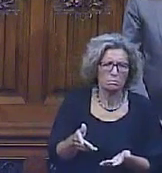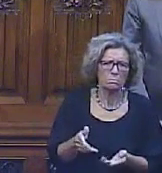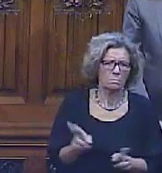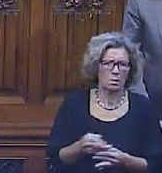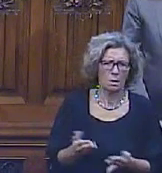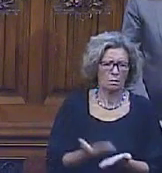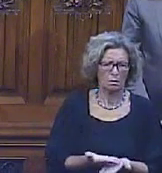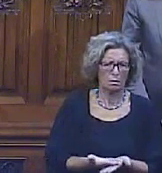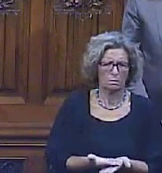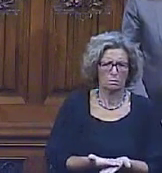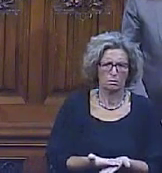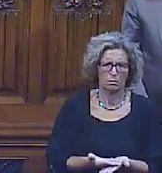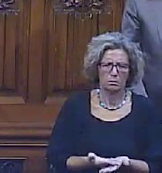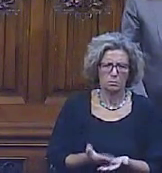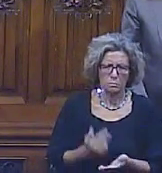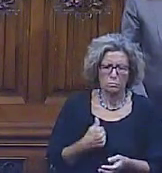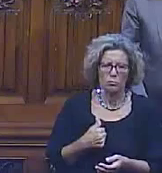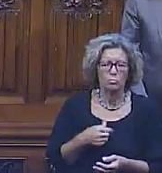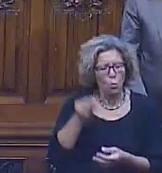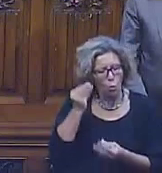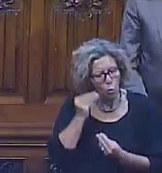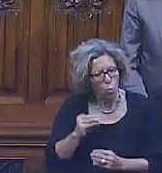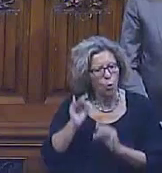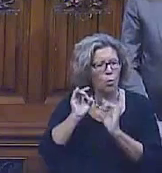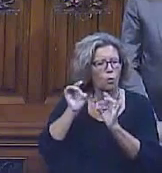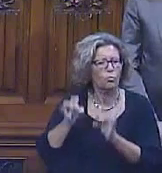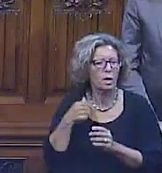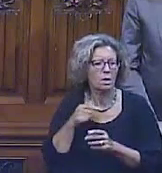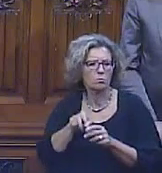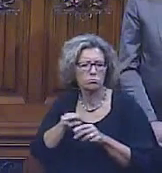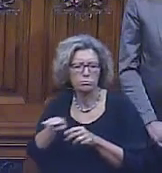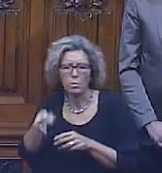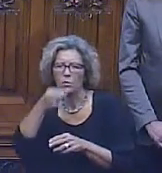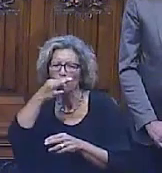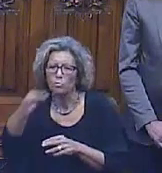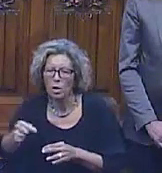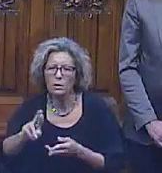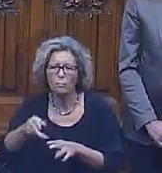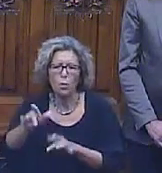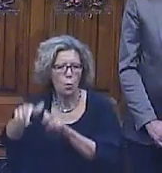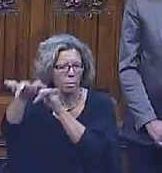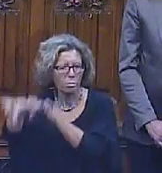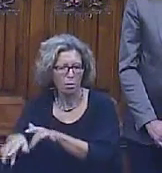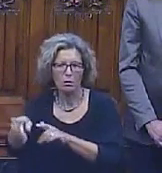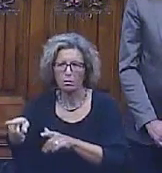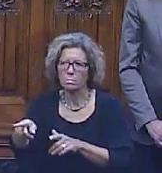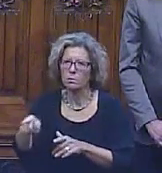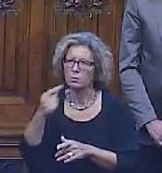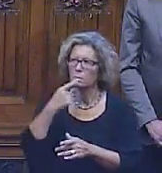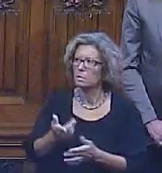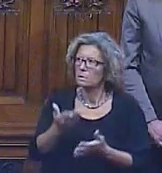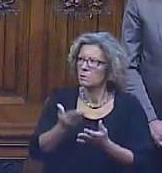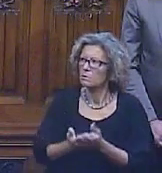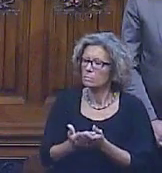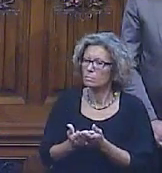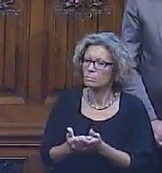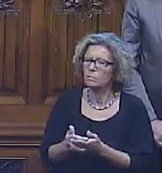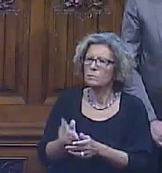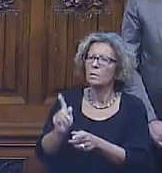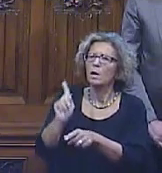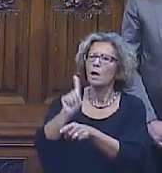nicht sein. Und bin dann als netter, höflicher Mensch hingegangen und habe gefragt, warum sie denn hier seien. Und sie haben mir gesagt, sie haben